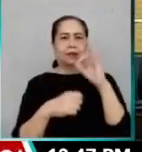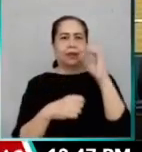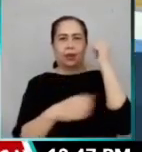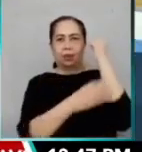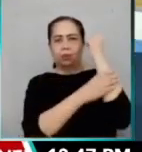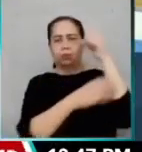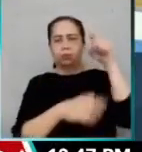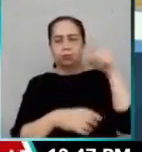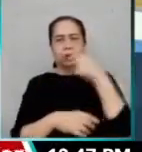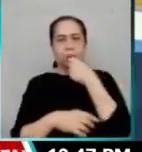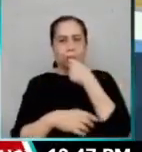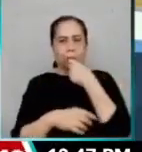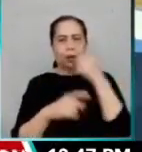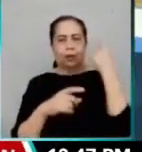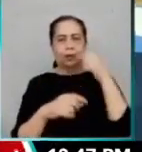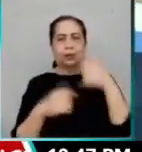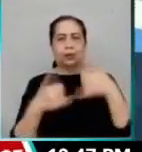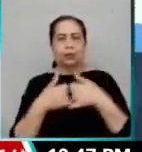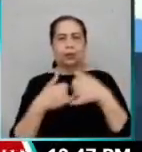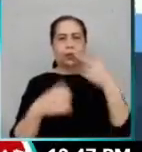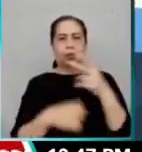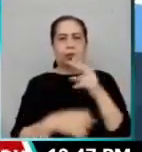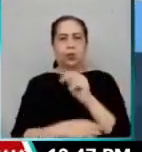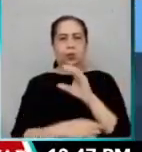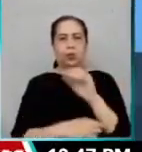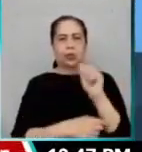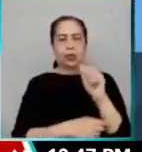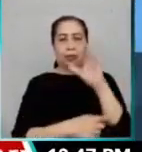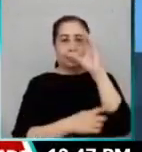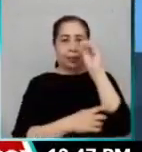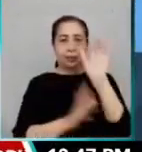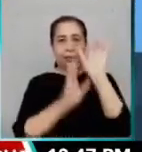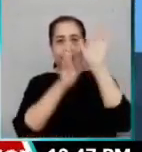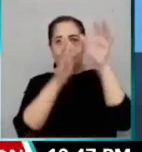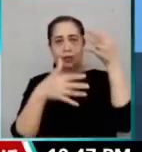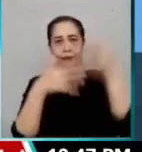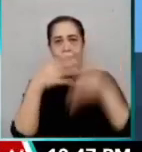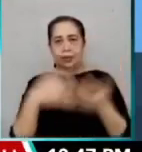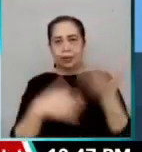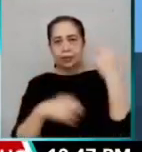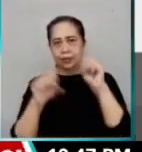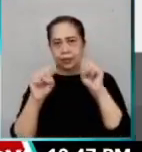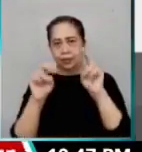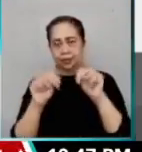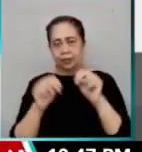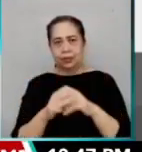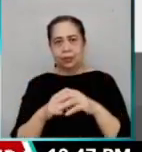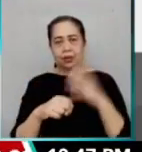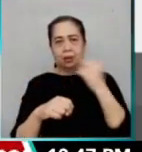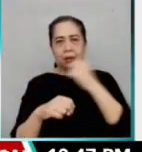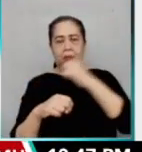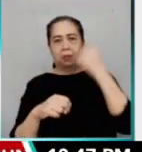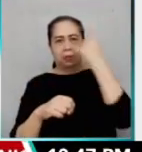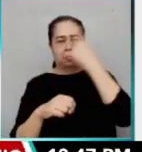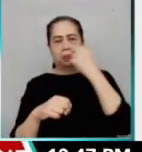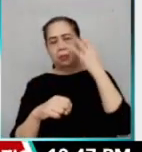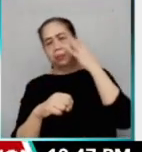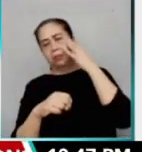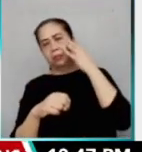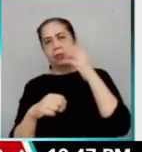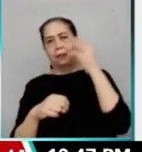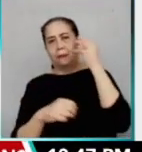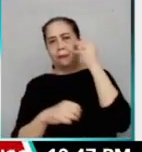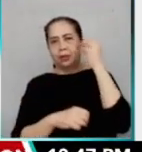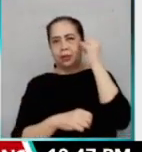quarter ng Game 2 ng NCAA Men's Basketball Finals nitong linggo. Natamaan niya sa mukha si Mark Sanko ng Benil